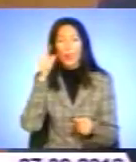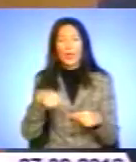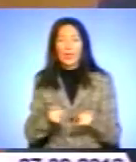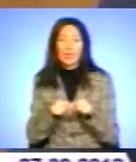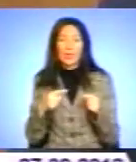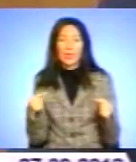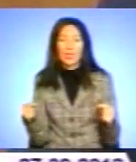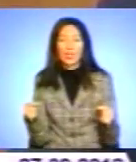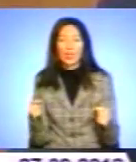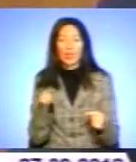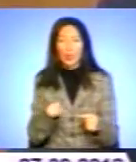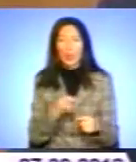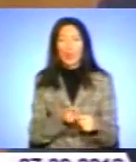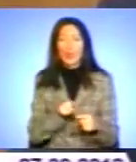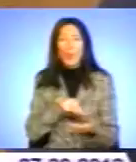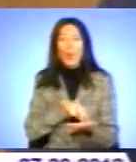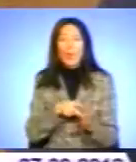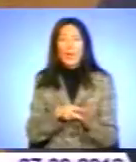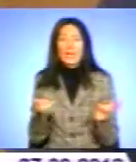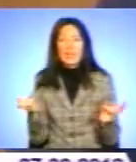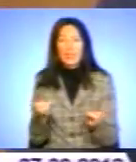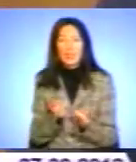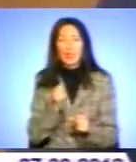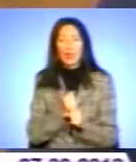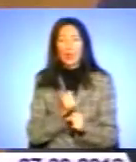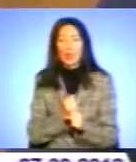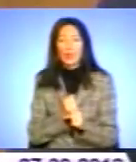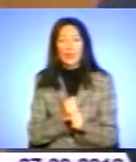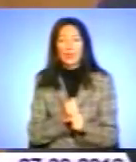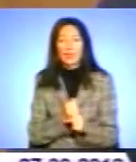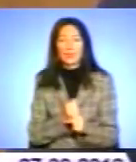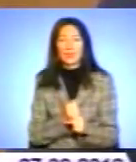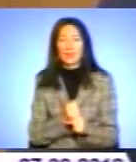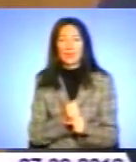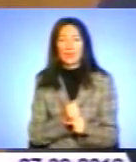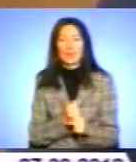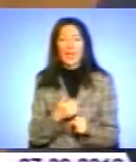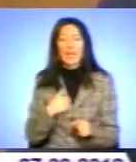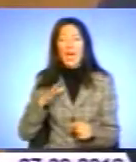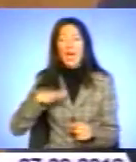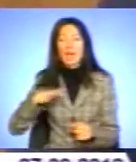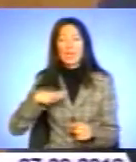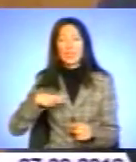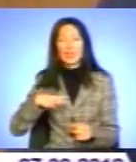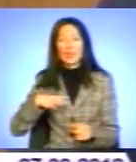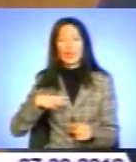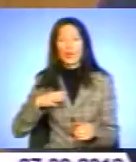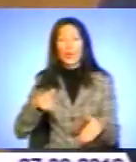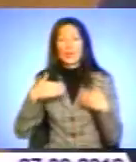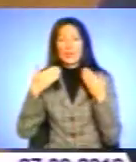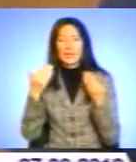далі. Тому в цьому плані потрібно працювати. Я чекаю